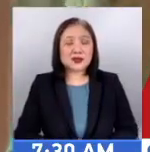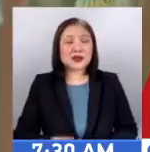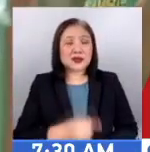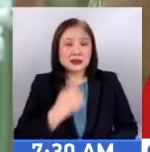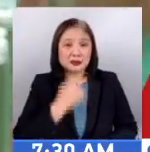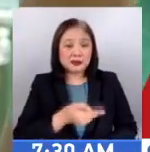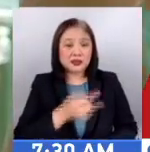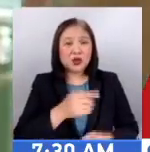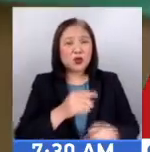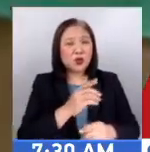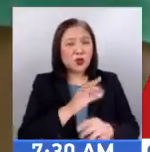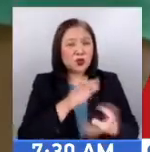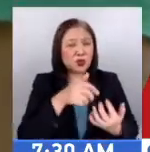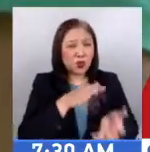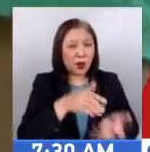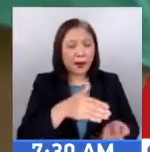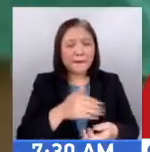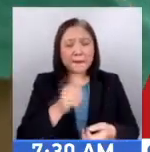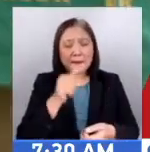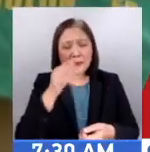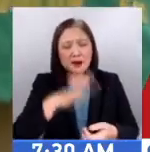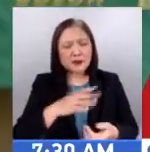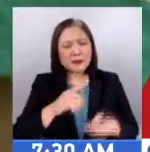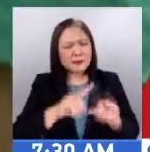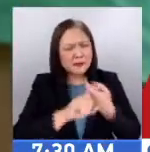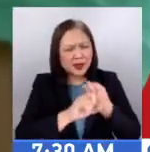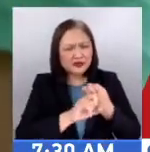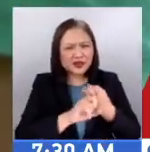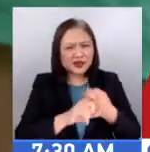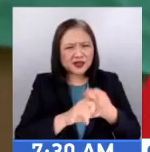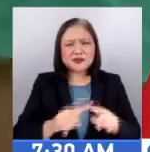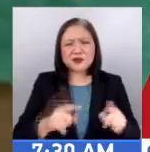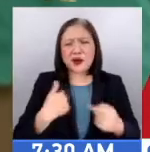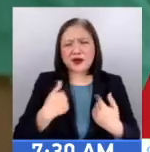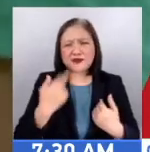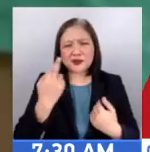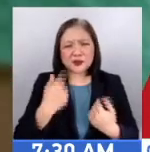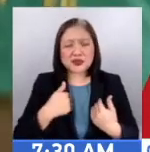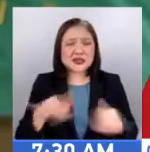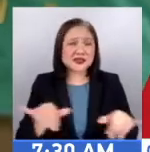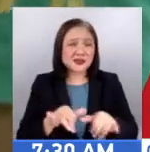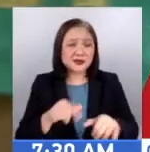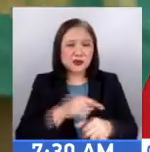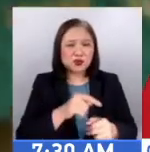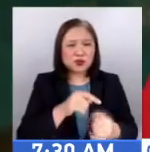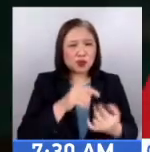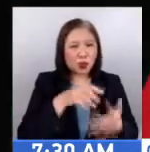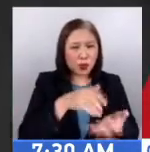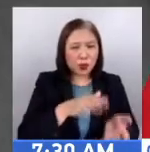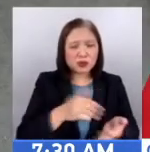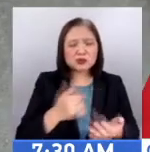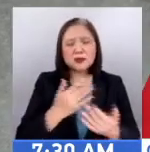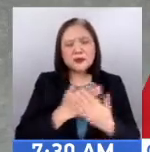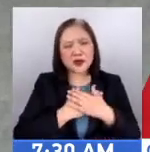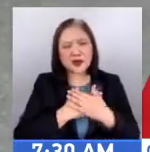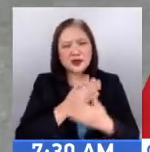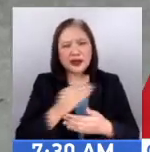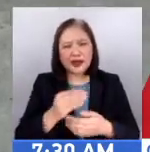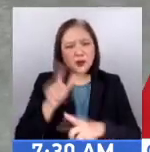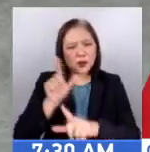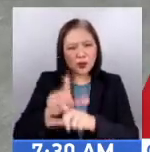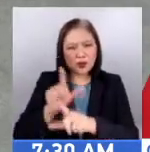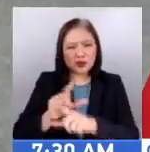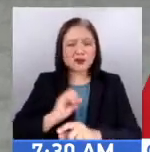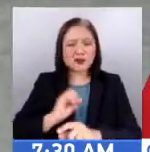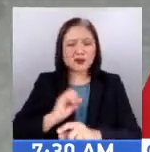di matatawarang dahilan. Natural para sa mga tulad ni na Putol at Barbie ang magmahal at maging tapat sa mga amo. Pero may ilang mga dog